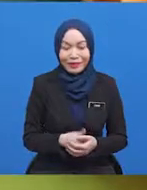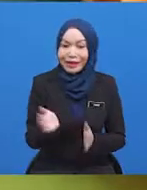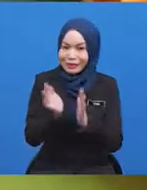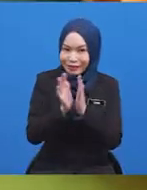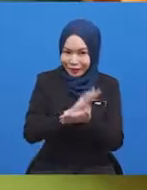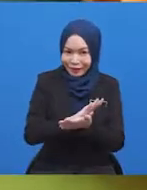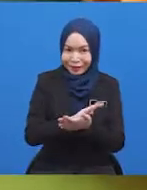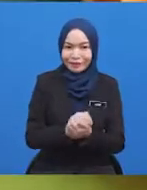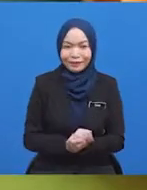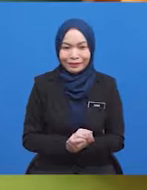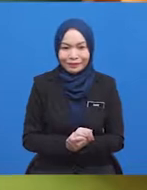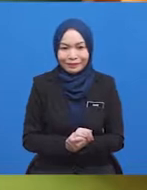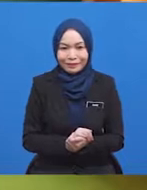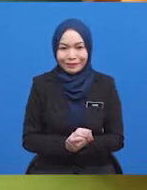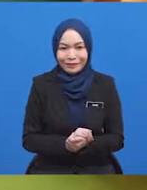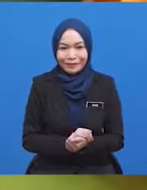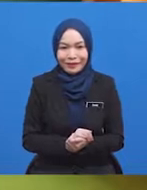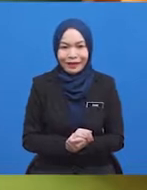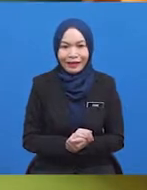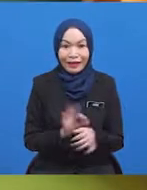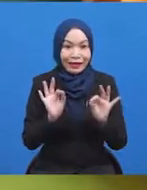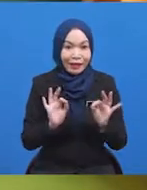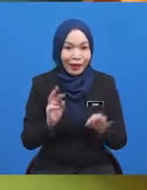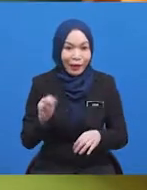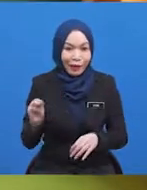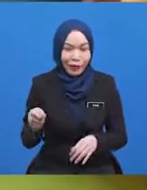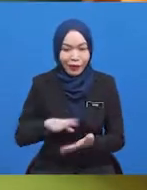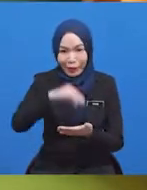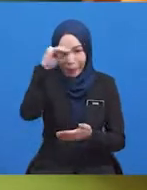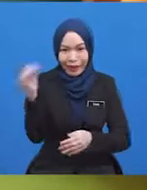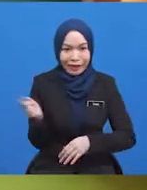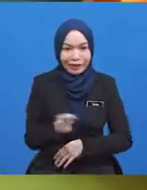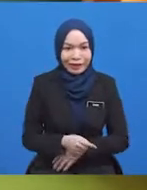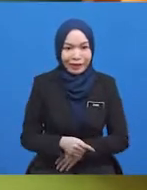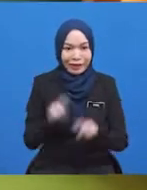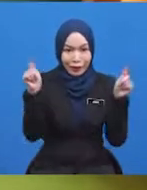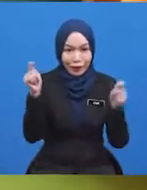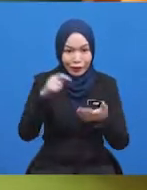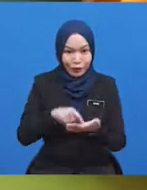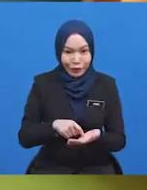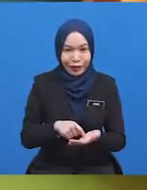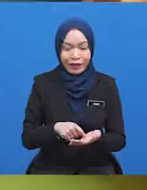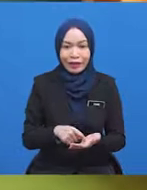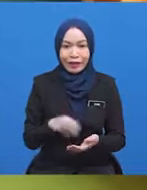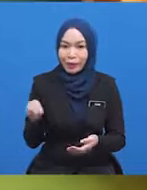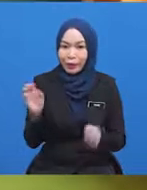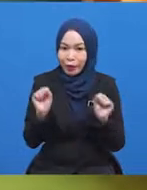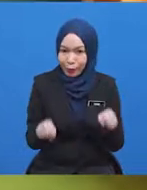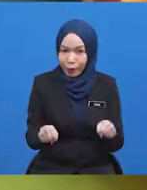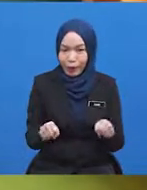Jadi, tidak hairan lagi apabila murid-murid belajar topik ini, murid-murid mudah